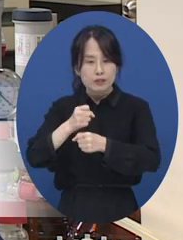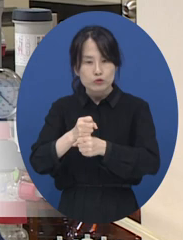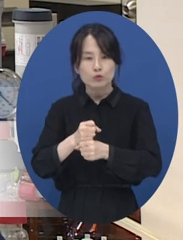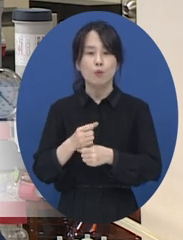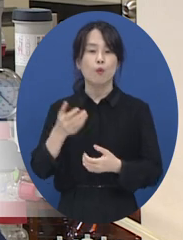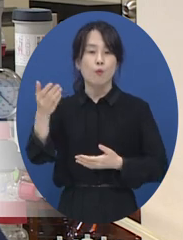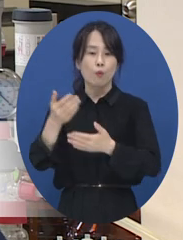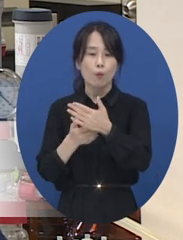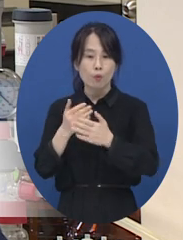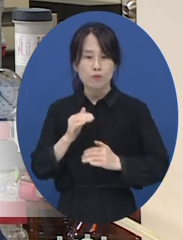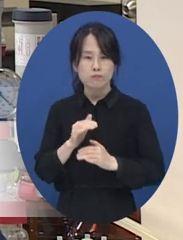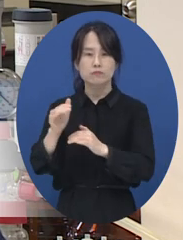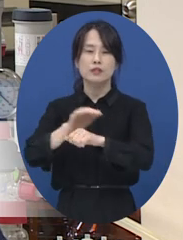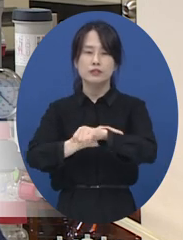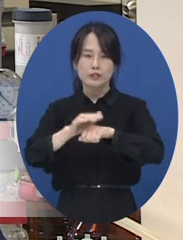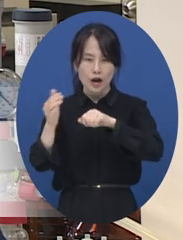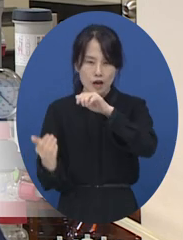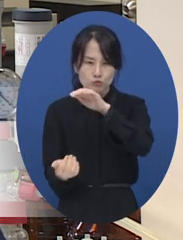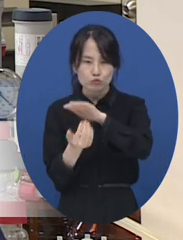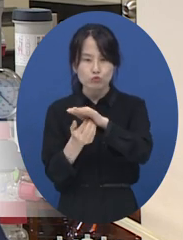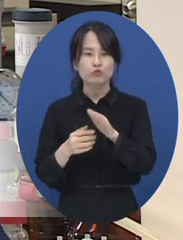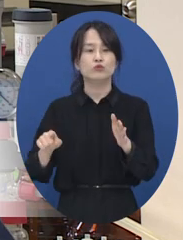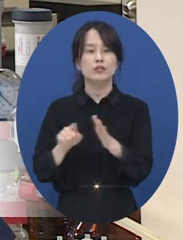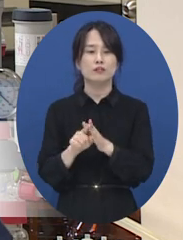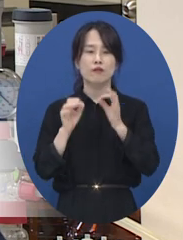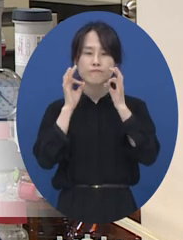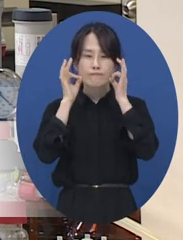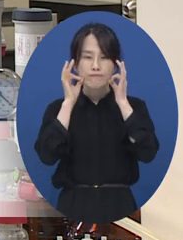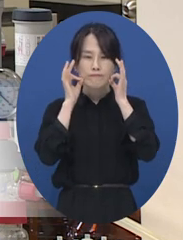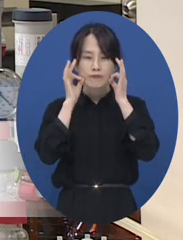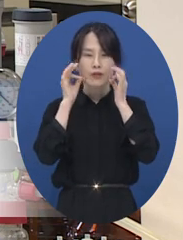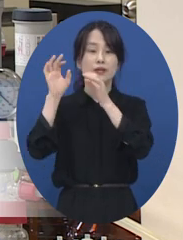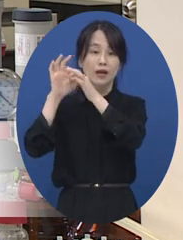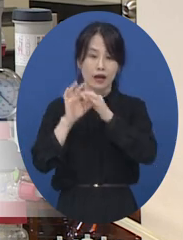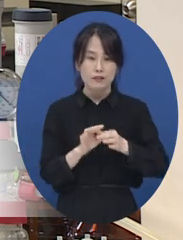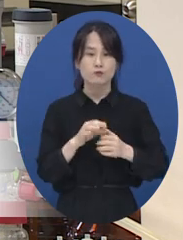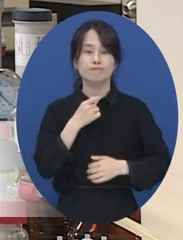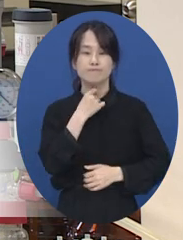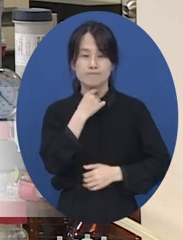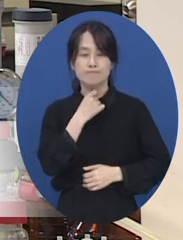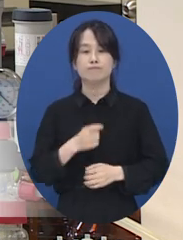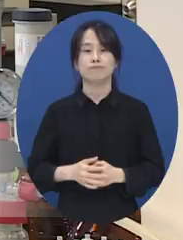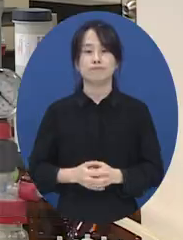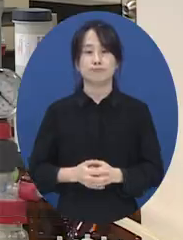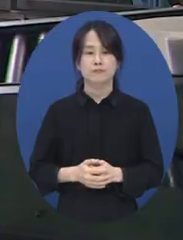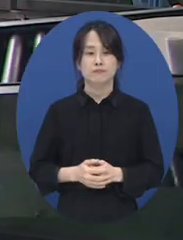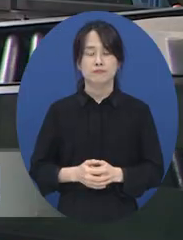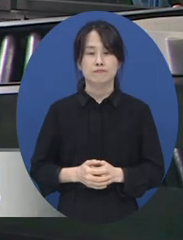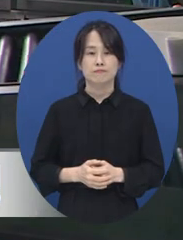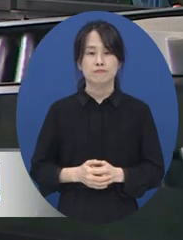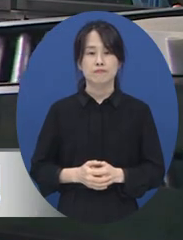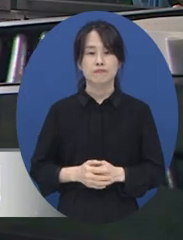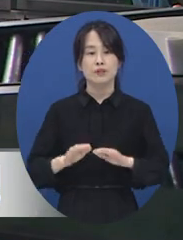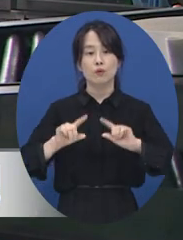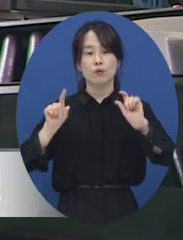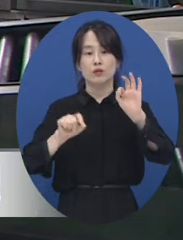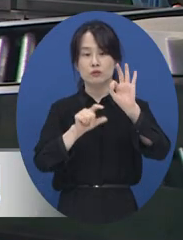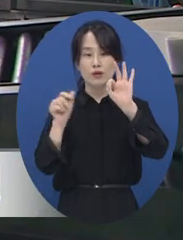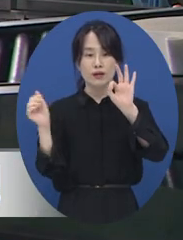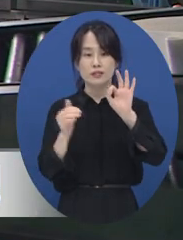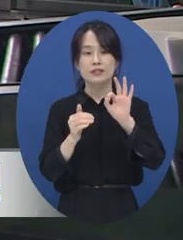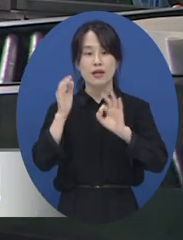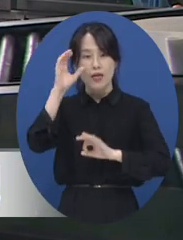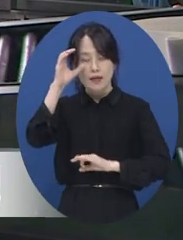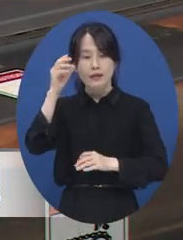계란을 생산부터 유통 과정이 올바로 구축될 수 있도록 지속 또 분 노력을 기울이도록 하겠습니다 경기도는 올해